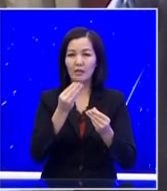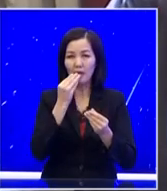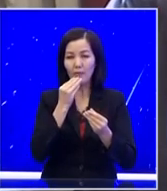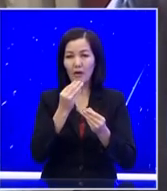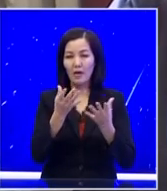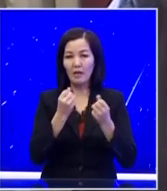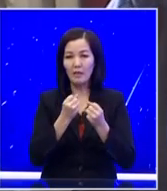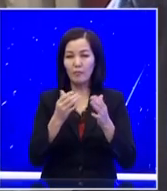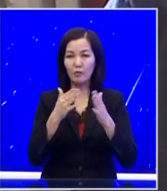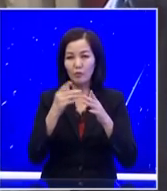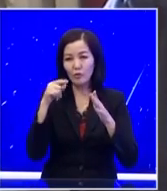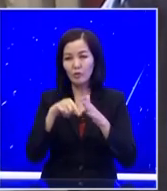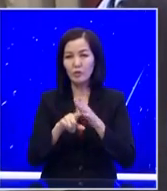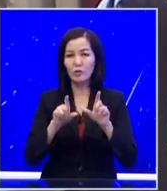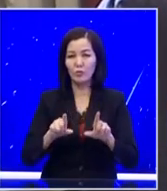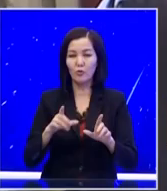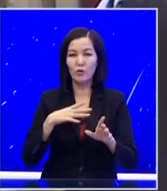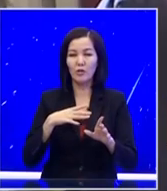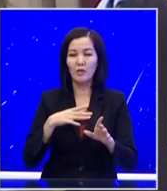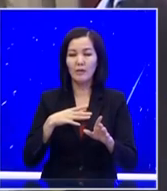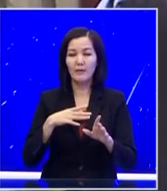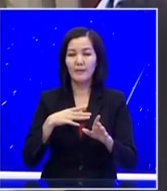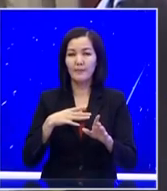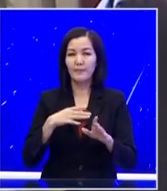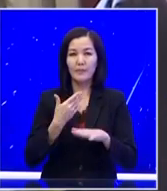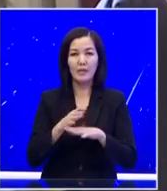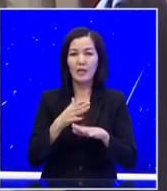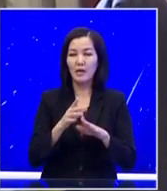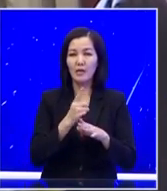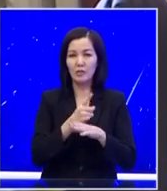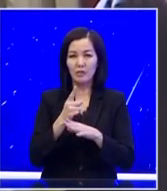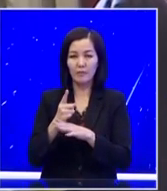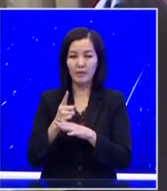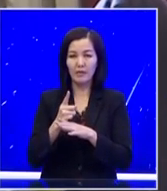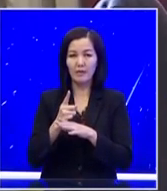тамаға салып, балдарды үйде ұстауға тура келіп жатыр қазір төтенше жағдайға байланысты.